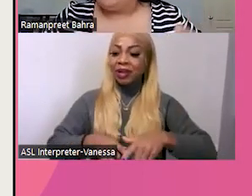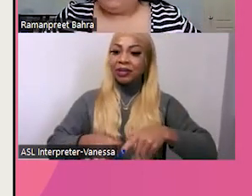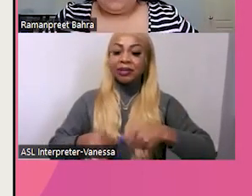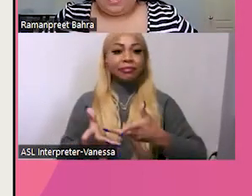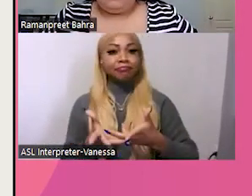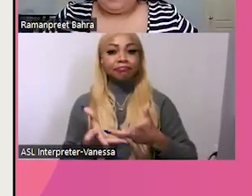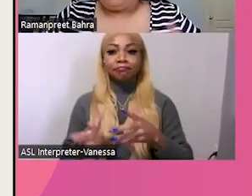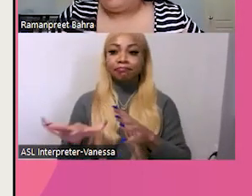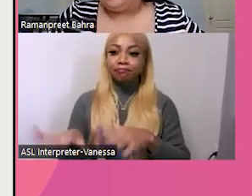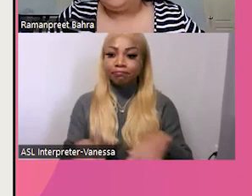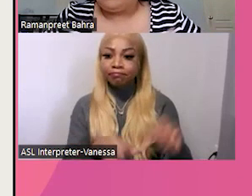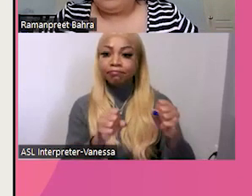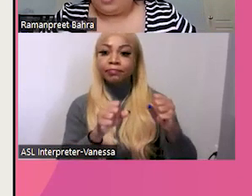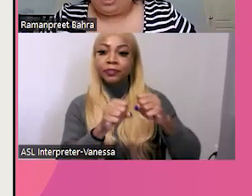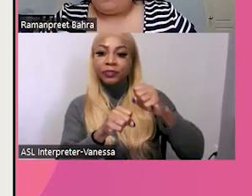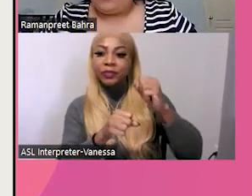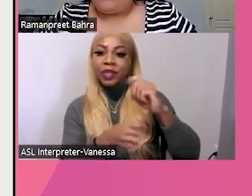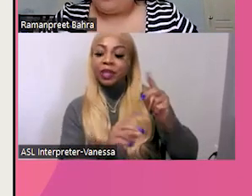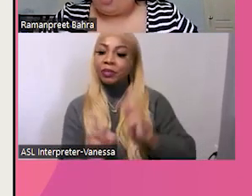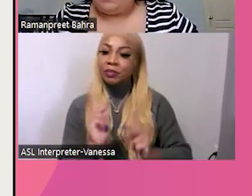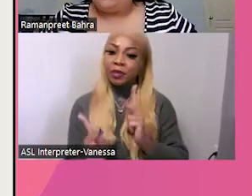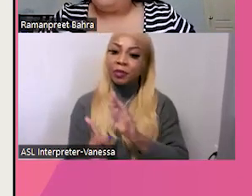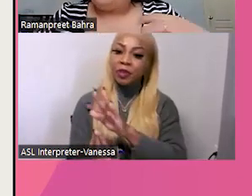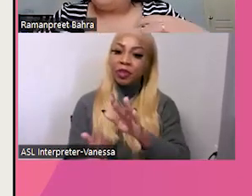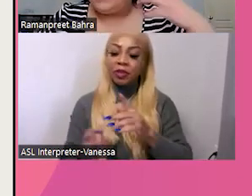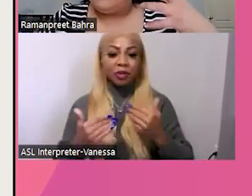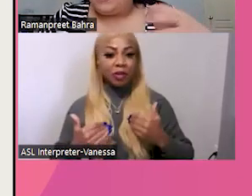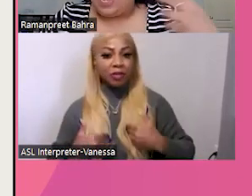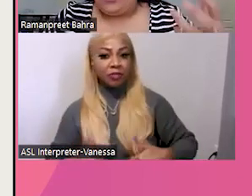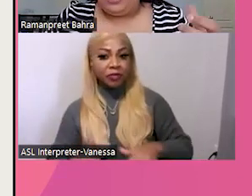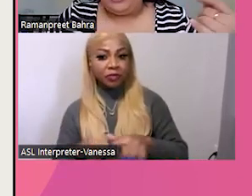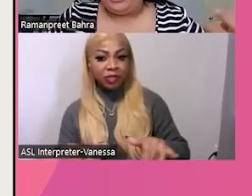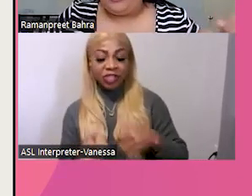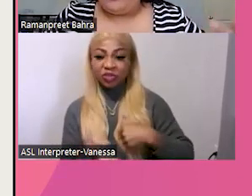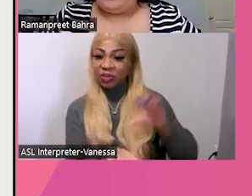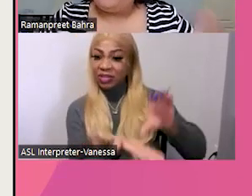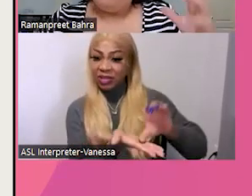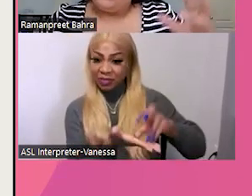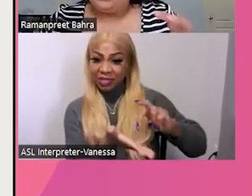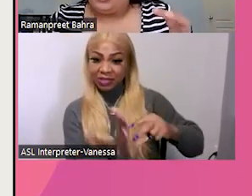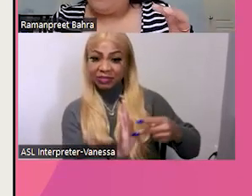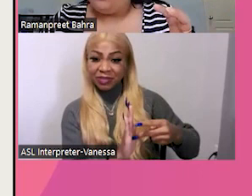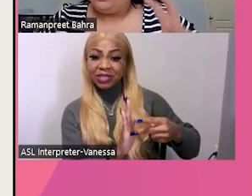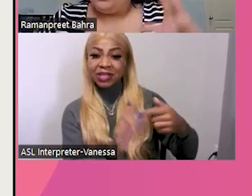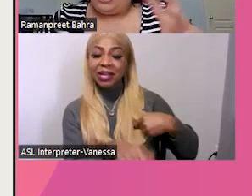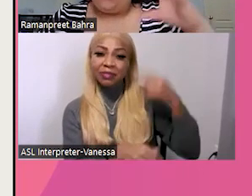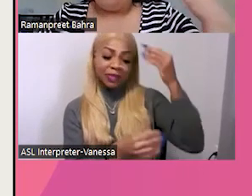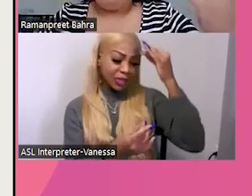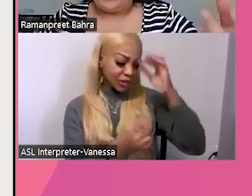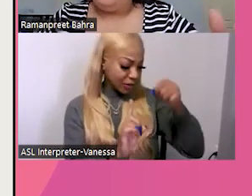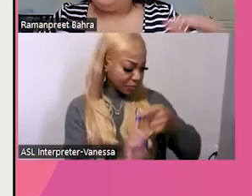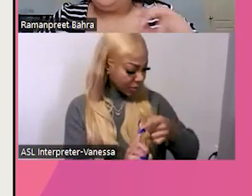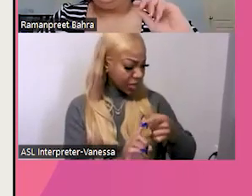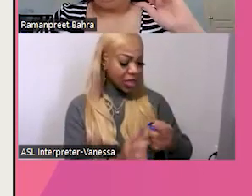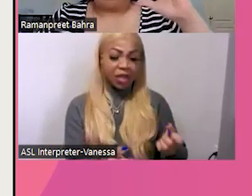par dominer les idéologies, les espaces et la temporalité des différents corps. Alors, lorsque je parle de machines